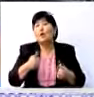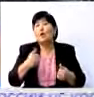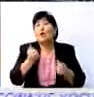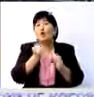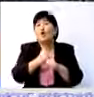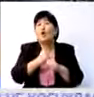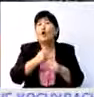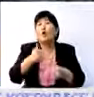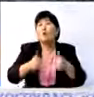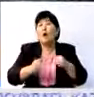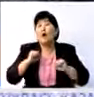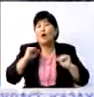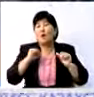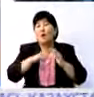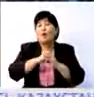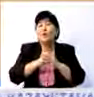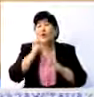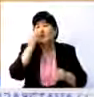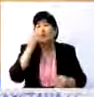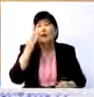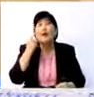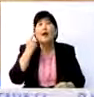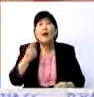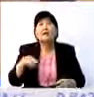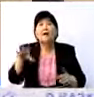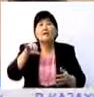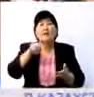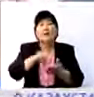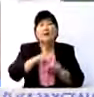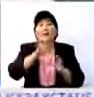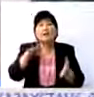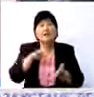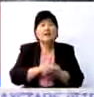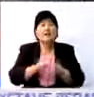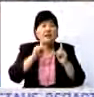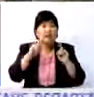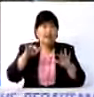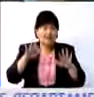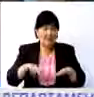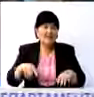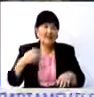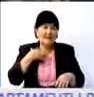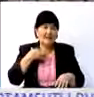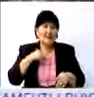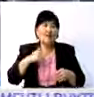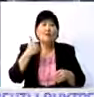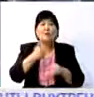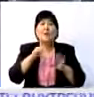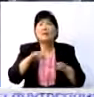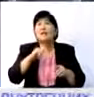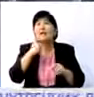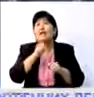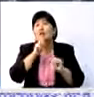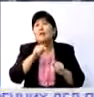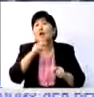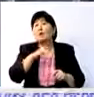Палуанов» с участием борцов из Шымкента, Алматы. Однако весь пьедестал почета заняли именитые местные палуаны. Первое место и главный приз –